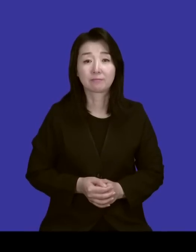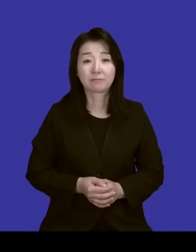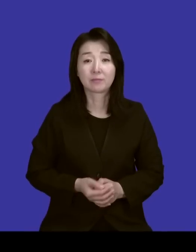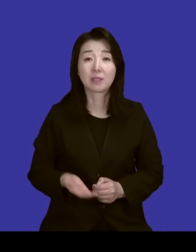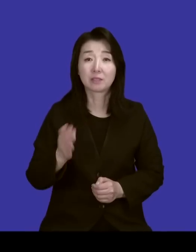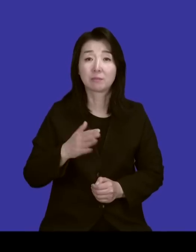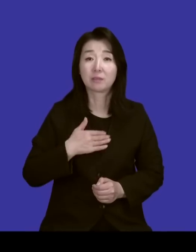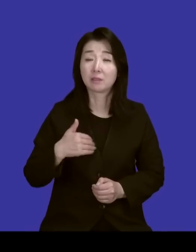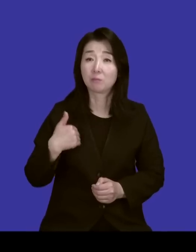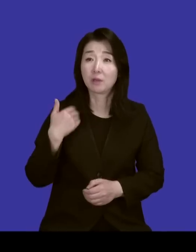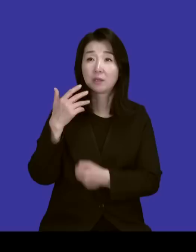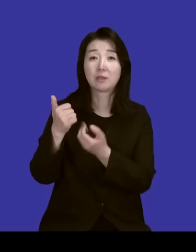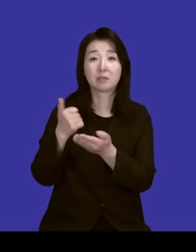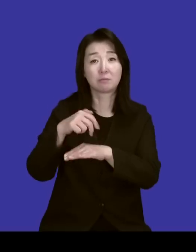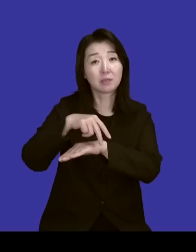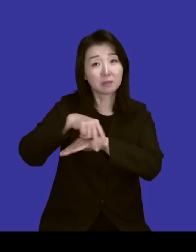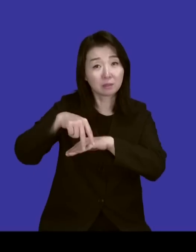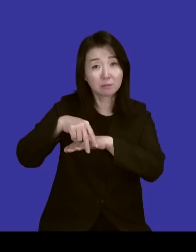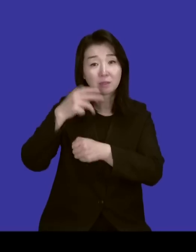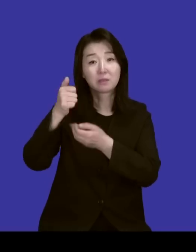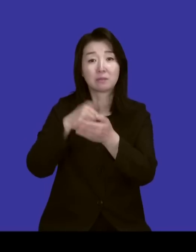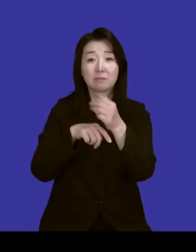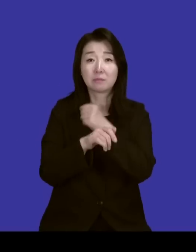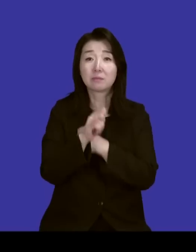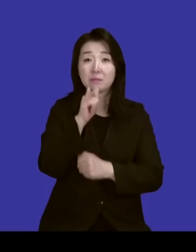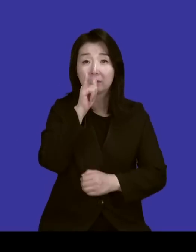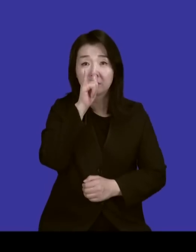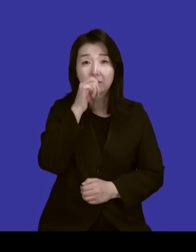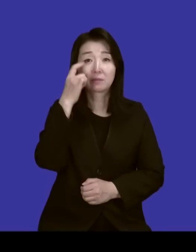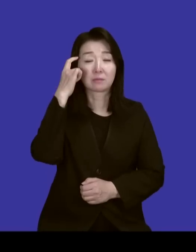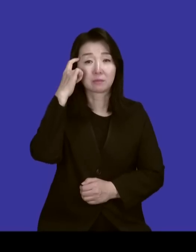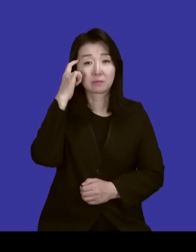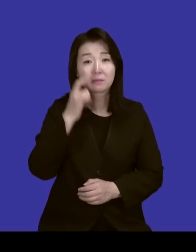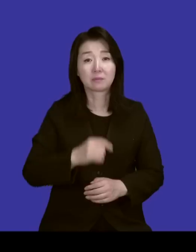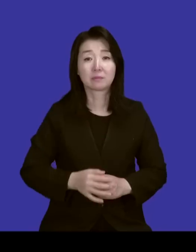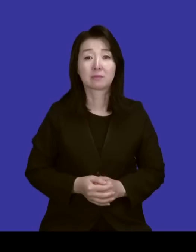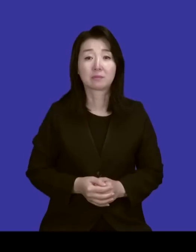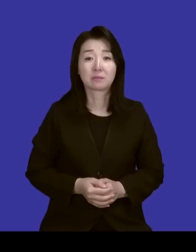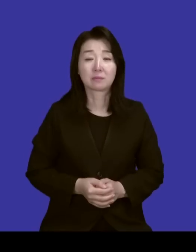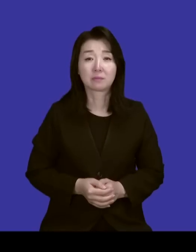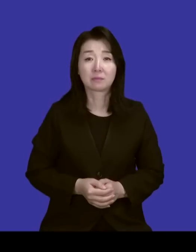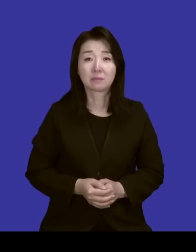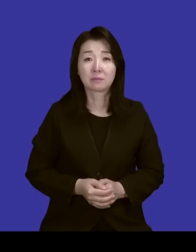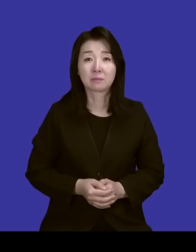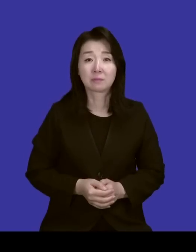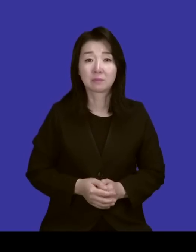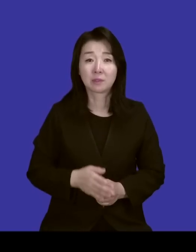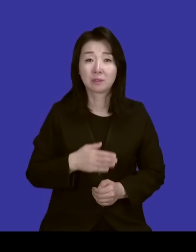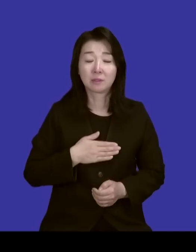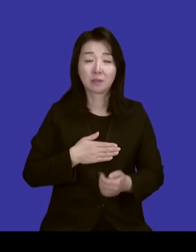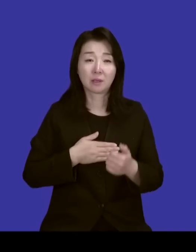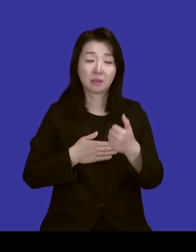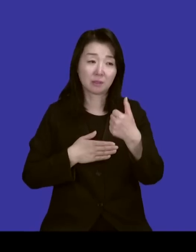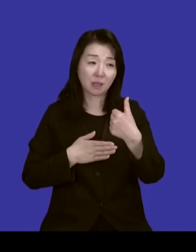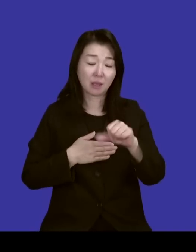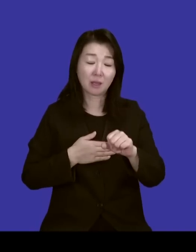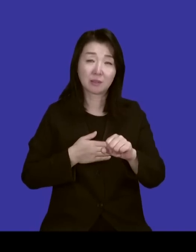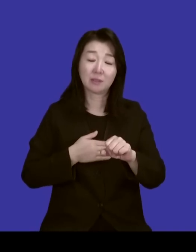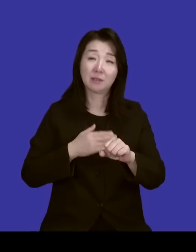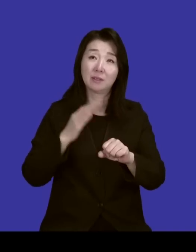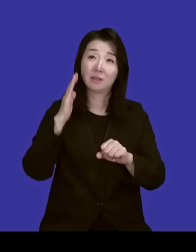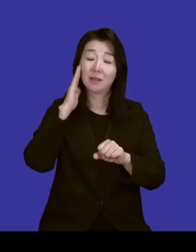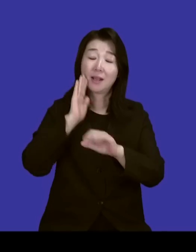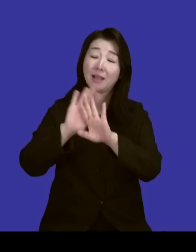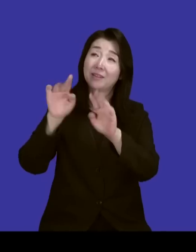하나님의 섭리, 하나님의 뜻이 있지 않을까. 제일 제가 제 아들을 떠나보내고 느끼는 것은